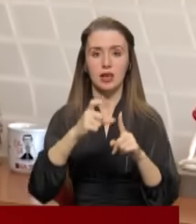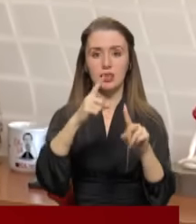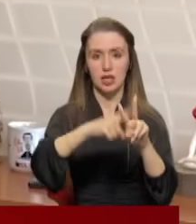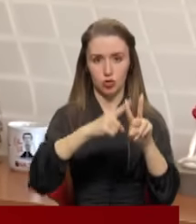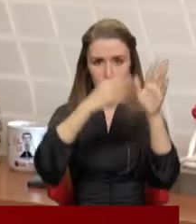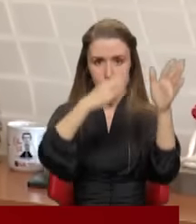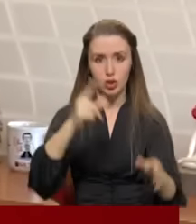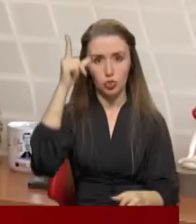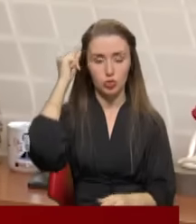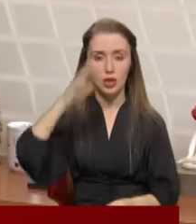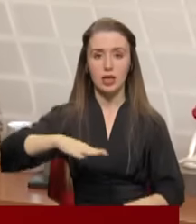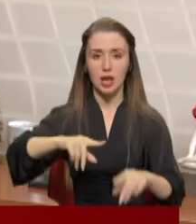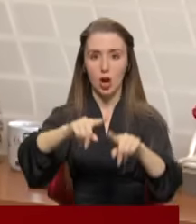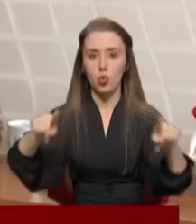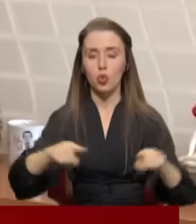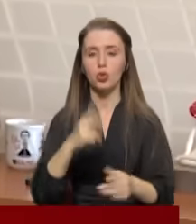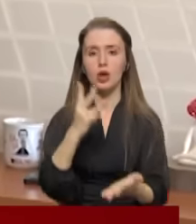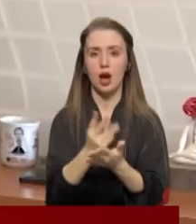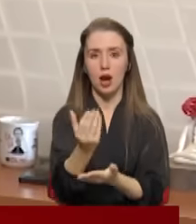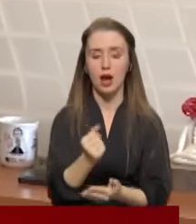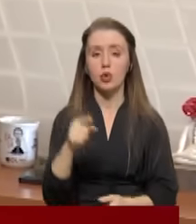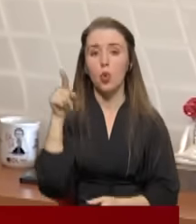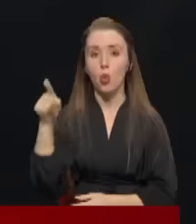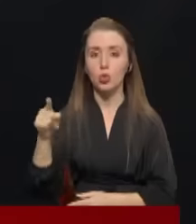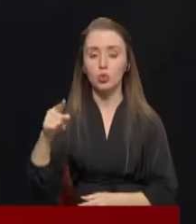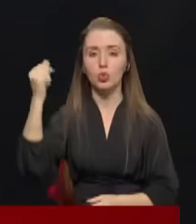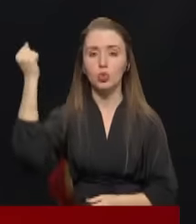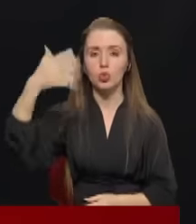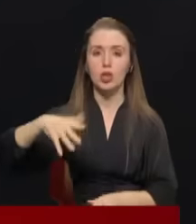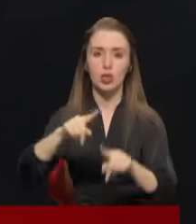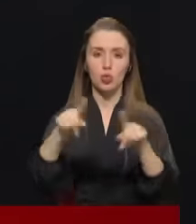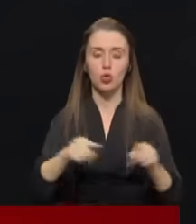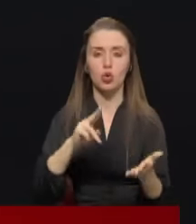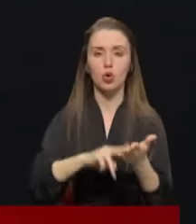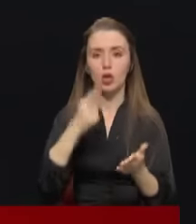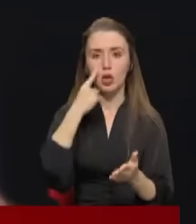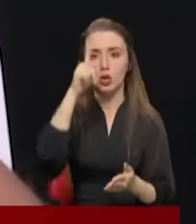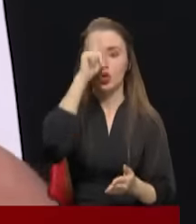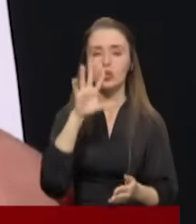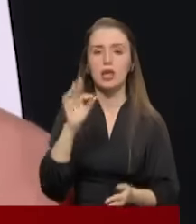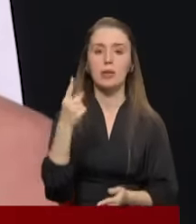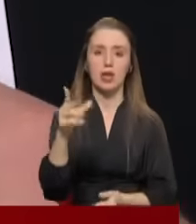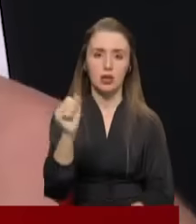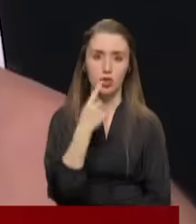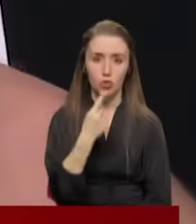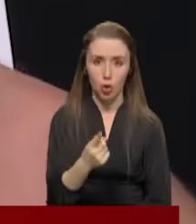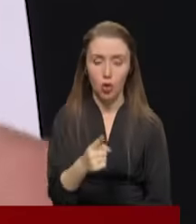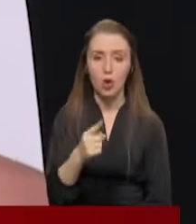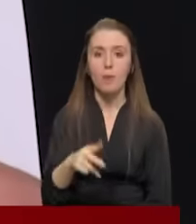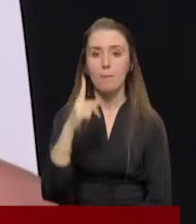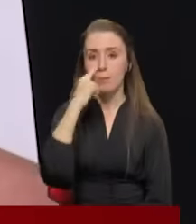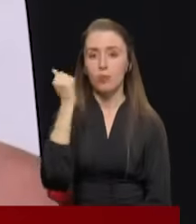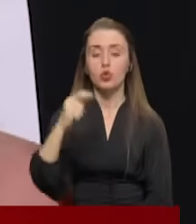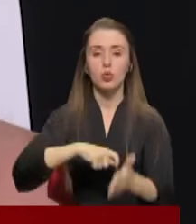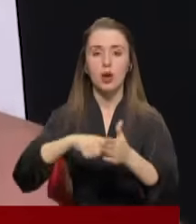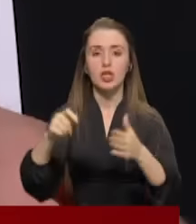Yılmaz, Turkcell Genel Kurulu'nda alınan kararla İnci'nin yönetim kurulu üyeliğinden 150 bin lira alacağını söyledi. Ancak rektör maaşıyla